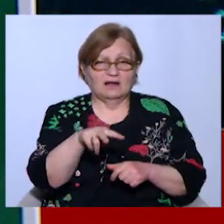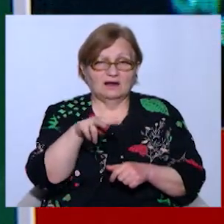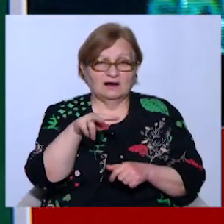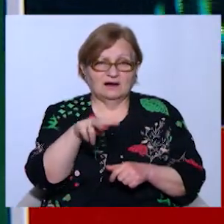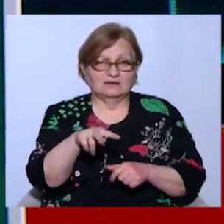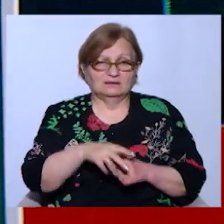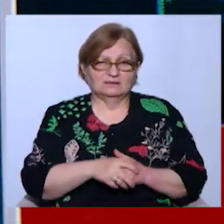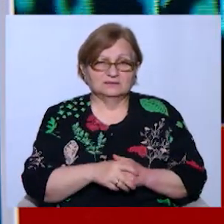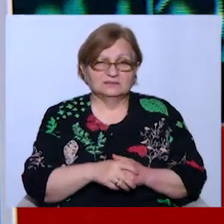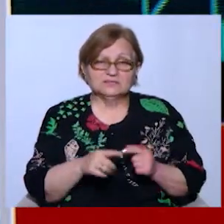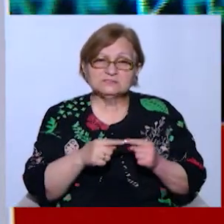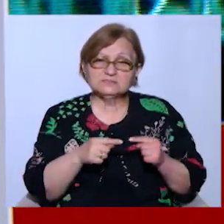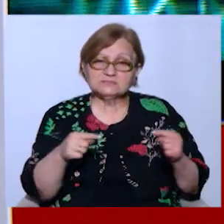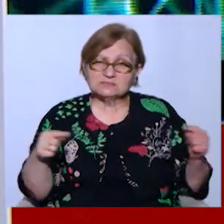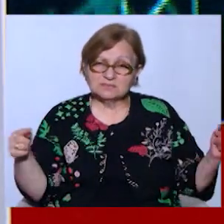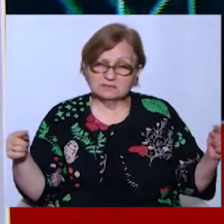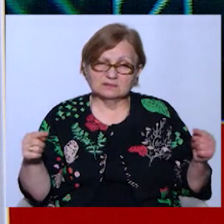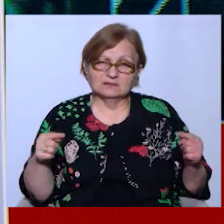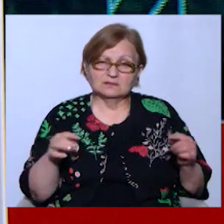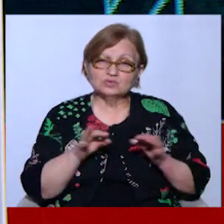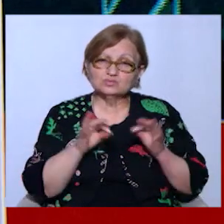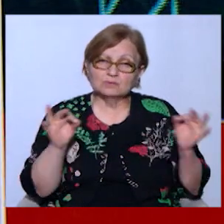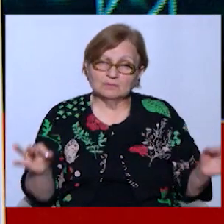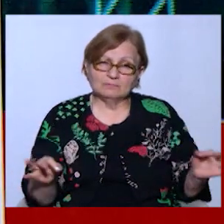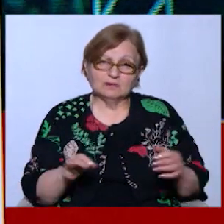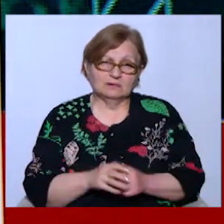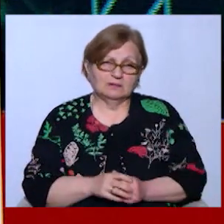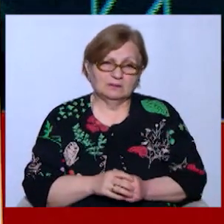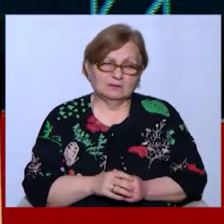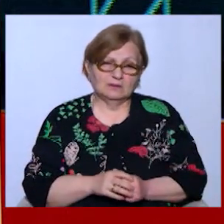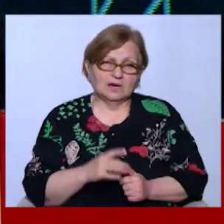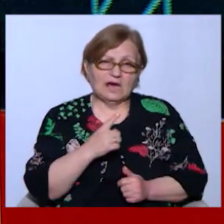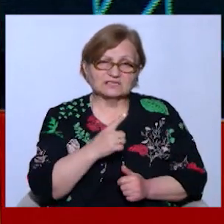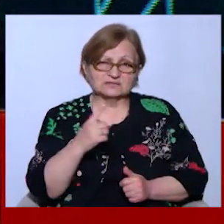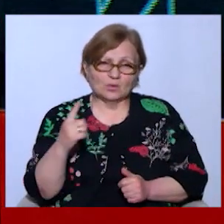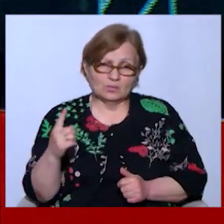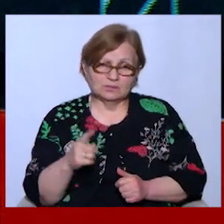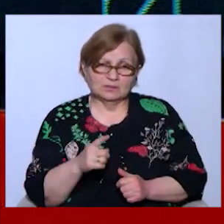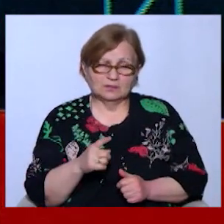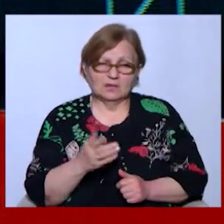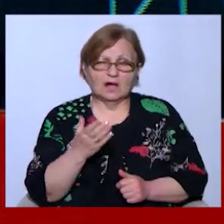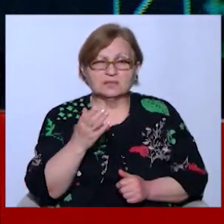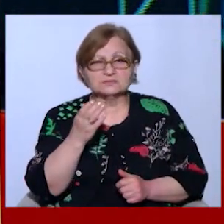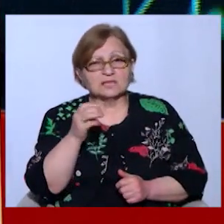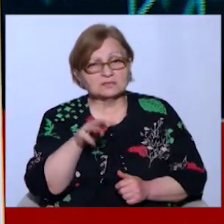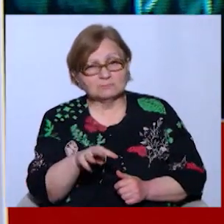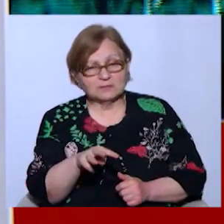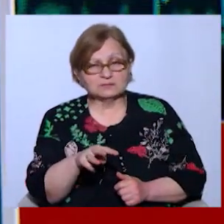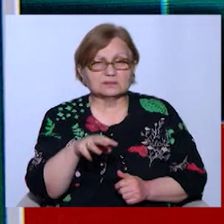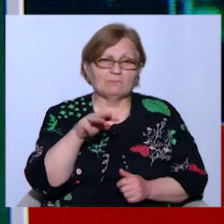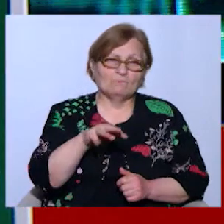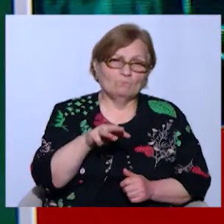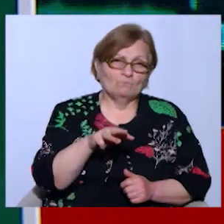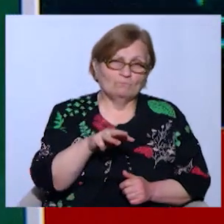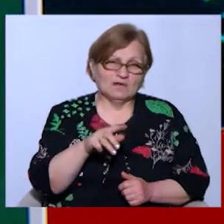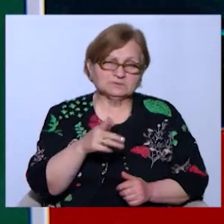და სიგრძე ცხადია იზომება ერთეულებში, ან სანტიმეტრებში, ან მეტრებში,